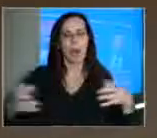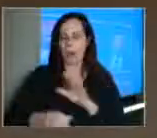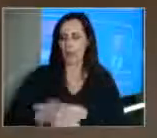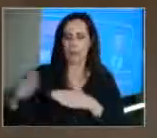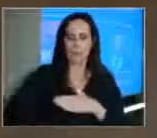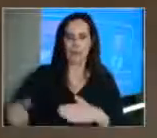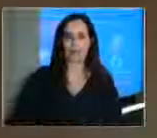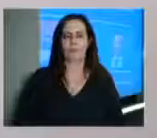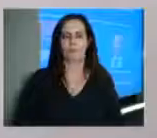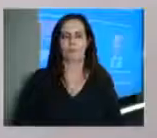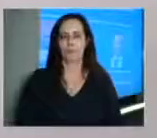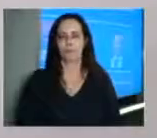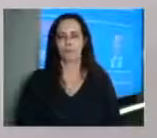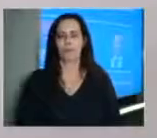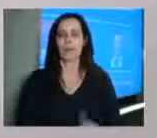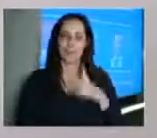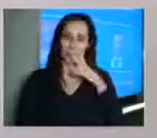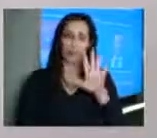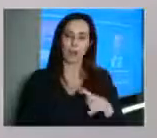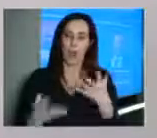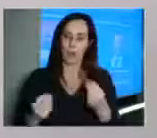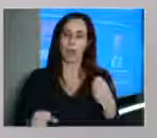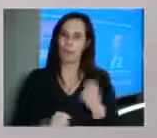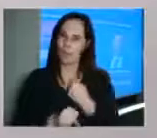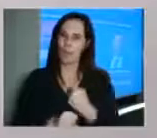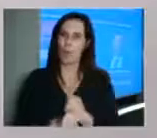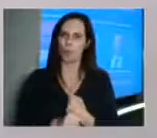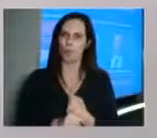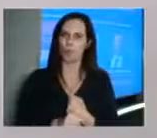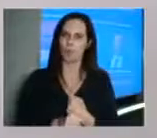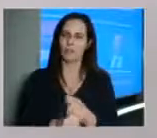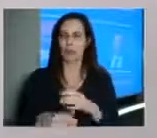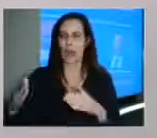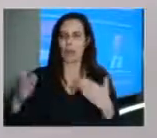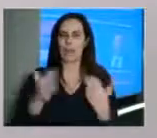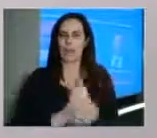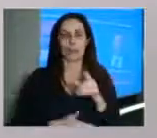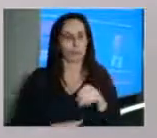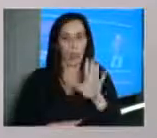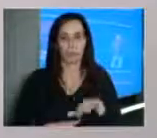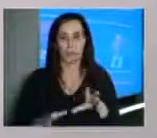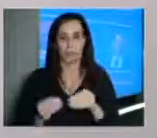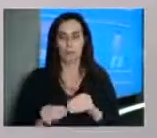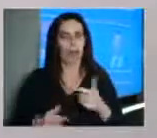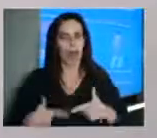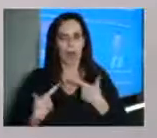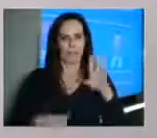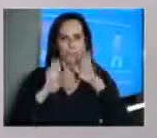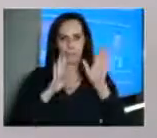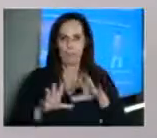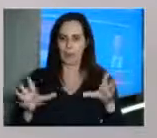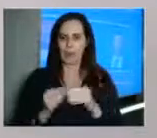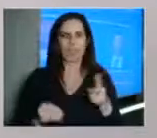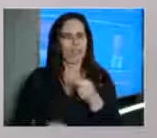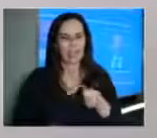למחנה. וראינו גם הרבה מאוד פעילות של הימין החדש, בין אם זה באמצעות לייבים בפייסבוק, בין אם זה